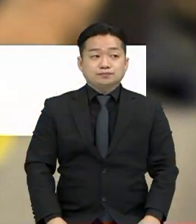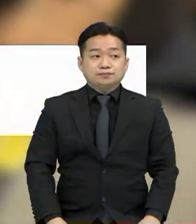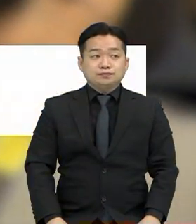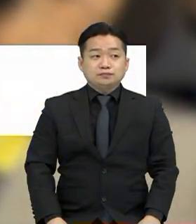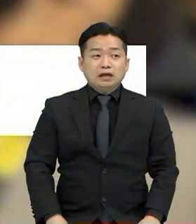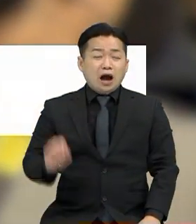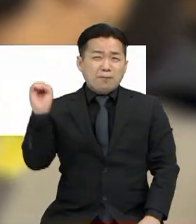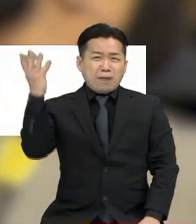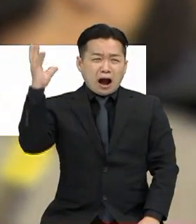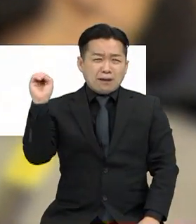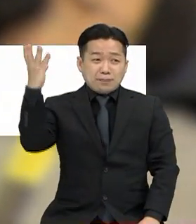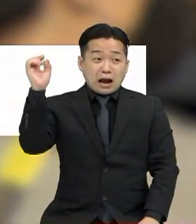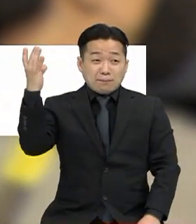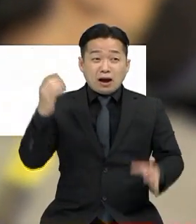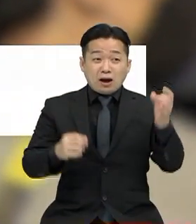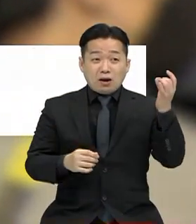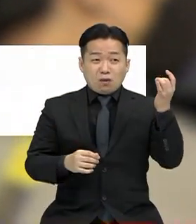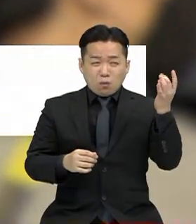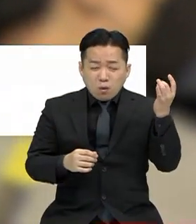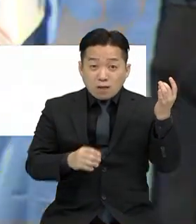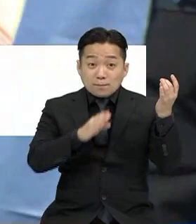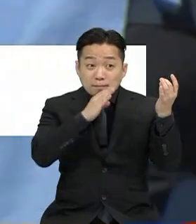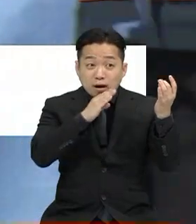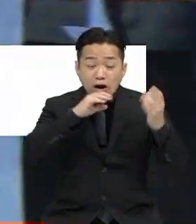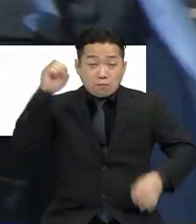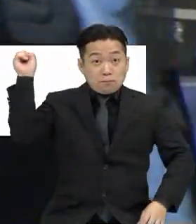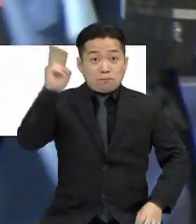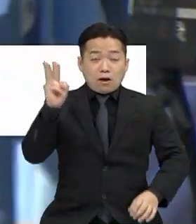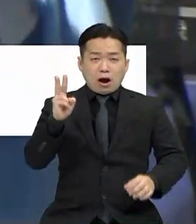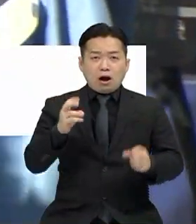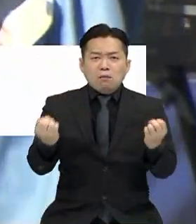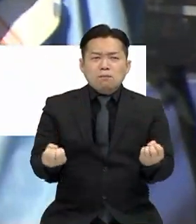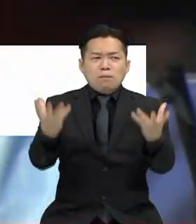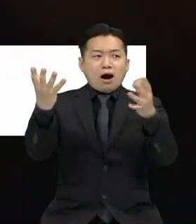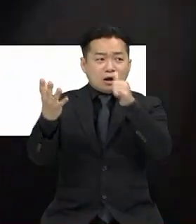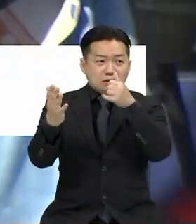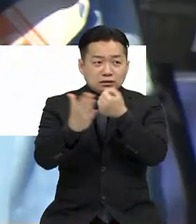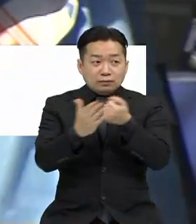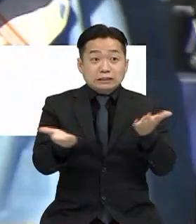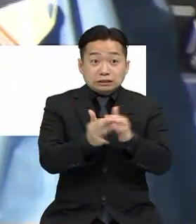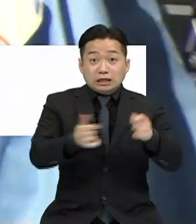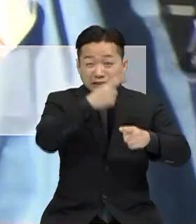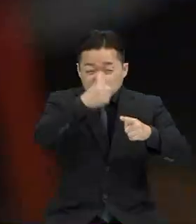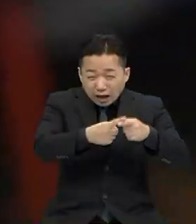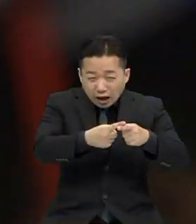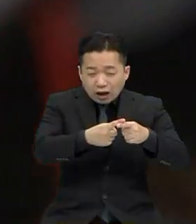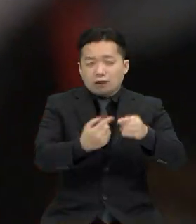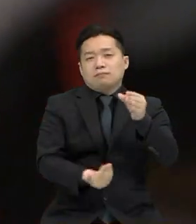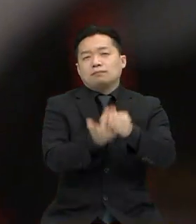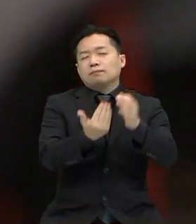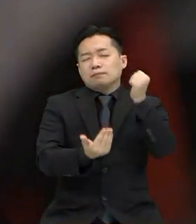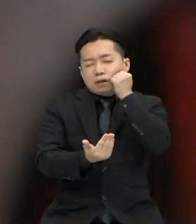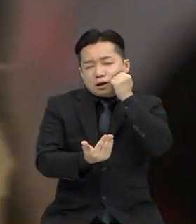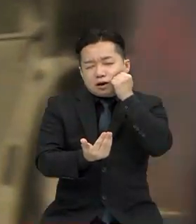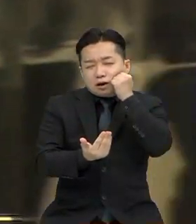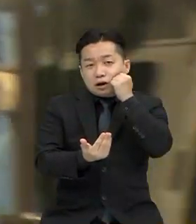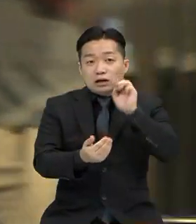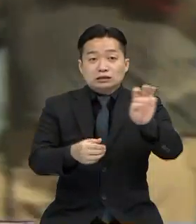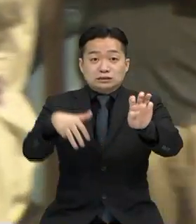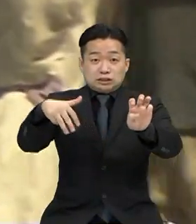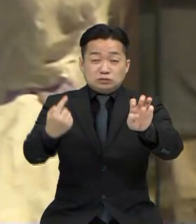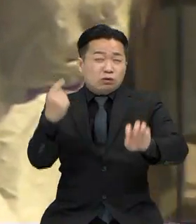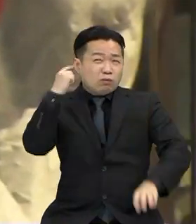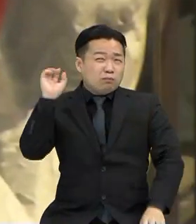저거 경고음이 울리더만은 아니면 갑자기 터져가지고 작업자 일하려다 그랬네. 사고 당시 30초간